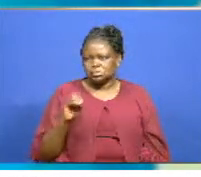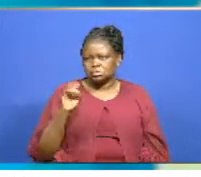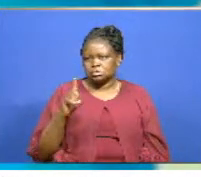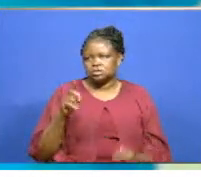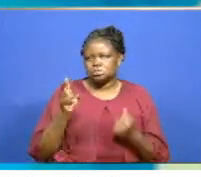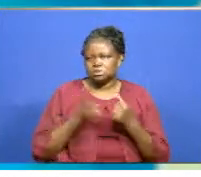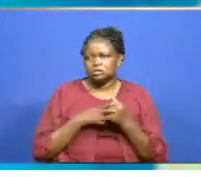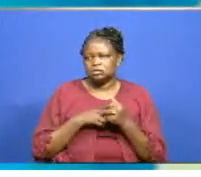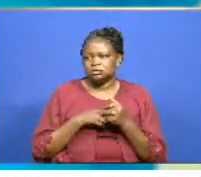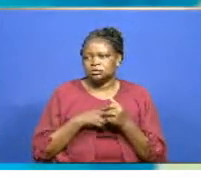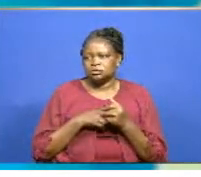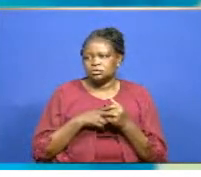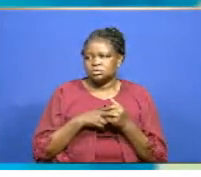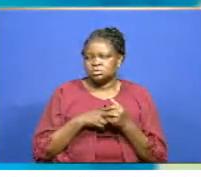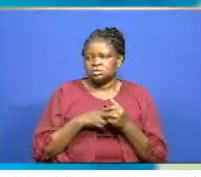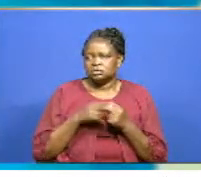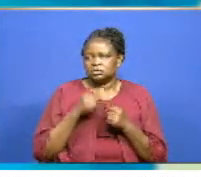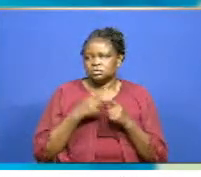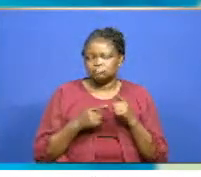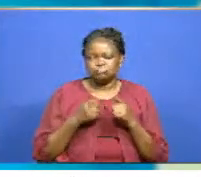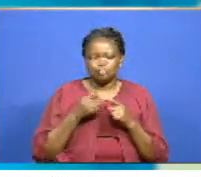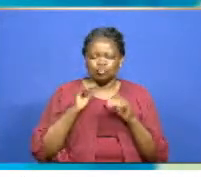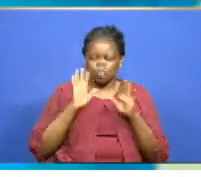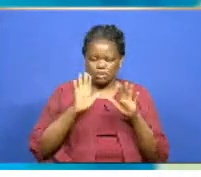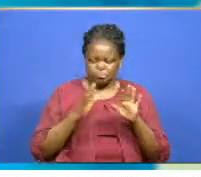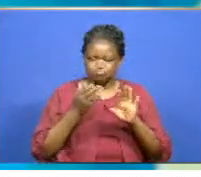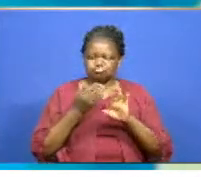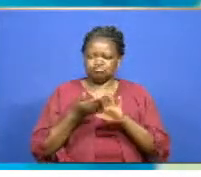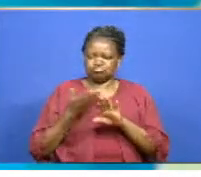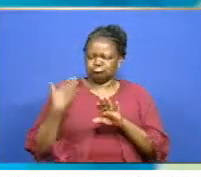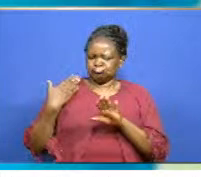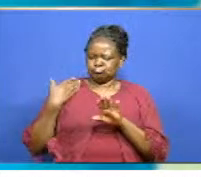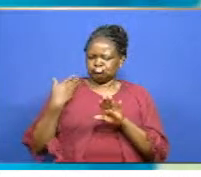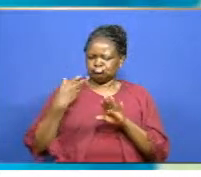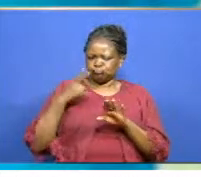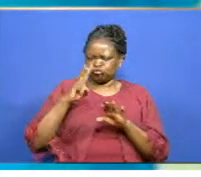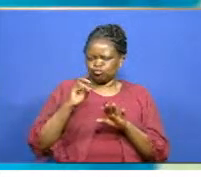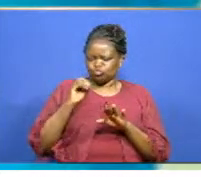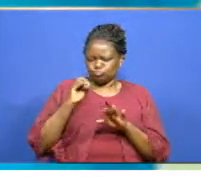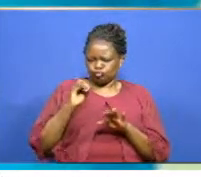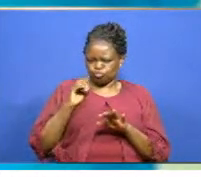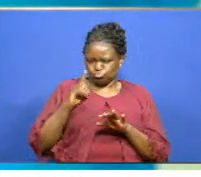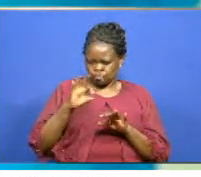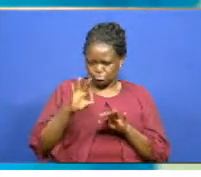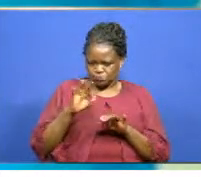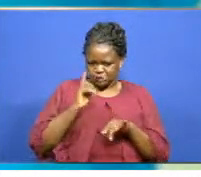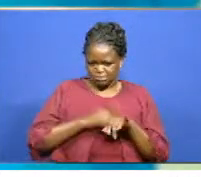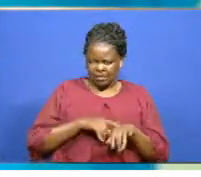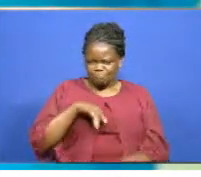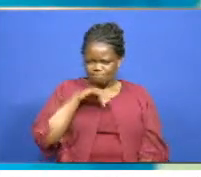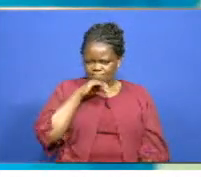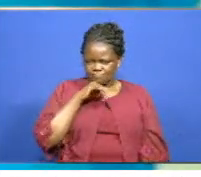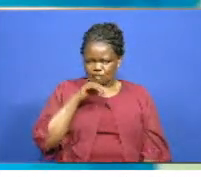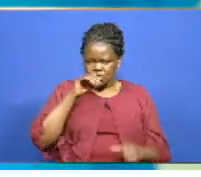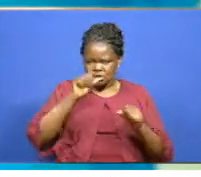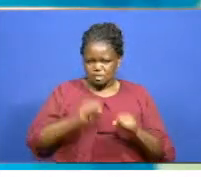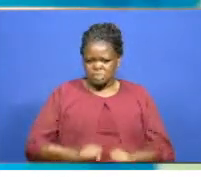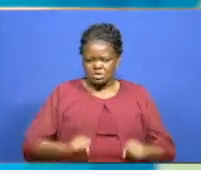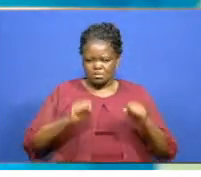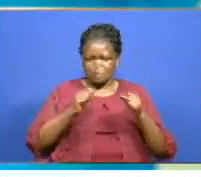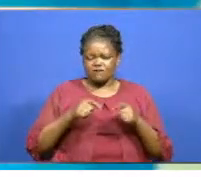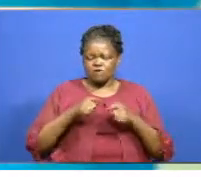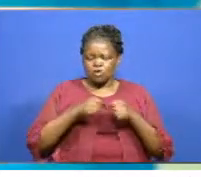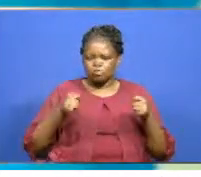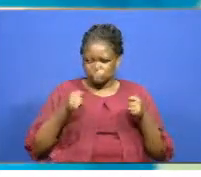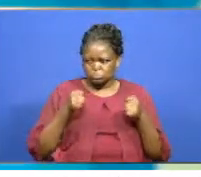2017, acha turudi 2013, tuliona kwamba wakati Raila Odinga alikuwa kinara wa CORD,